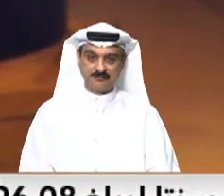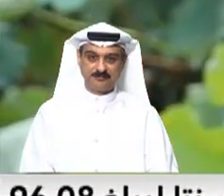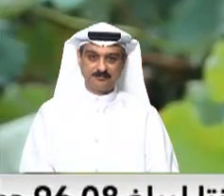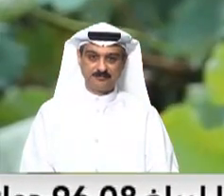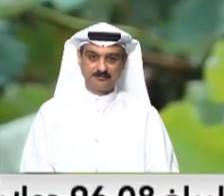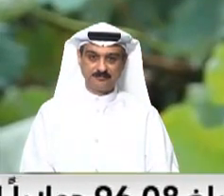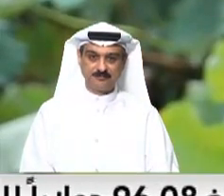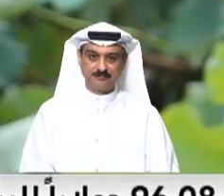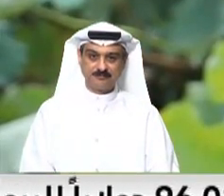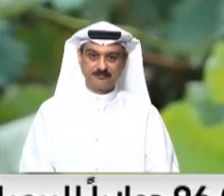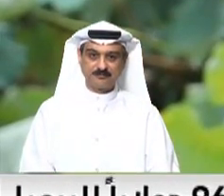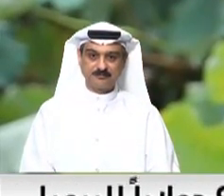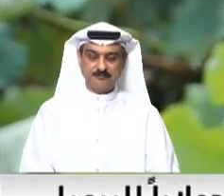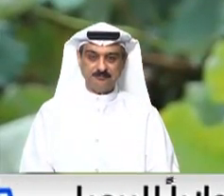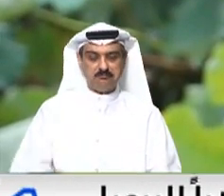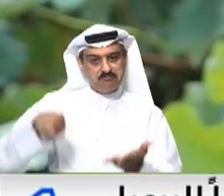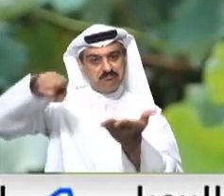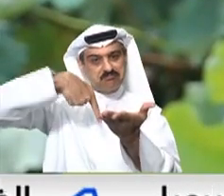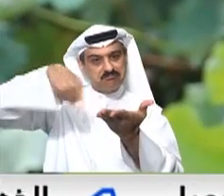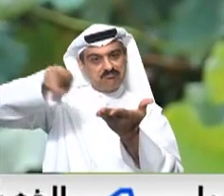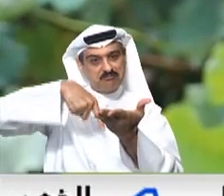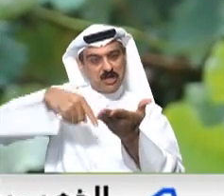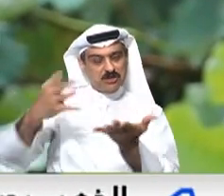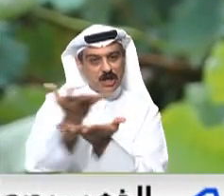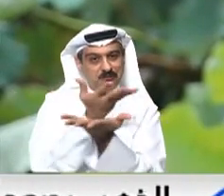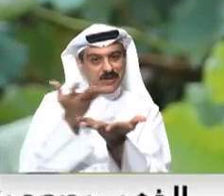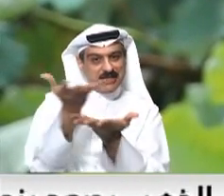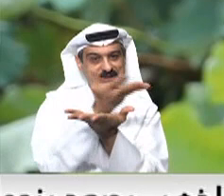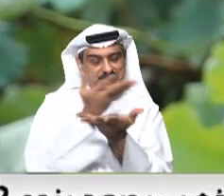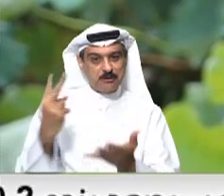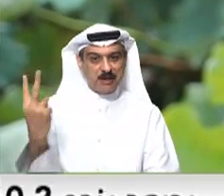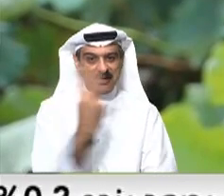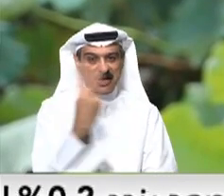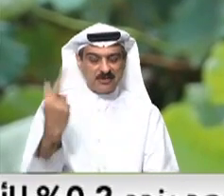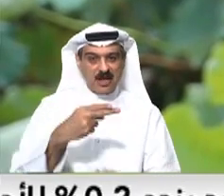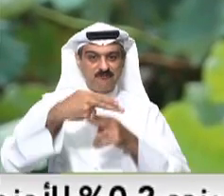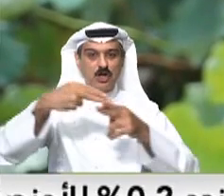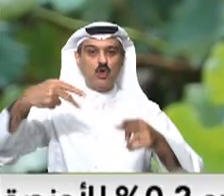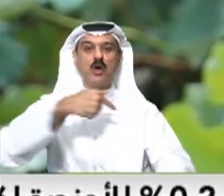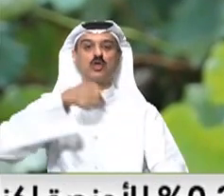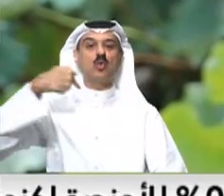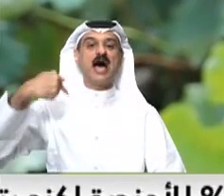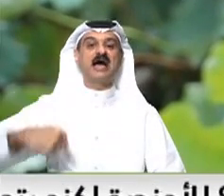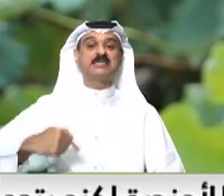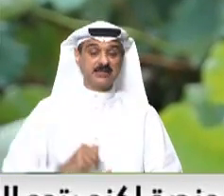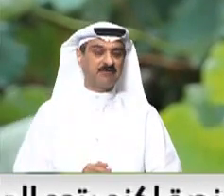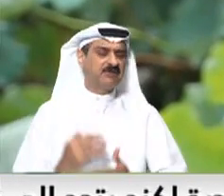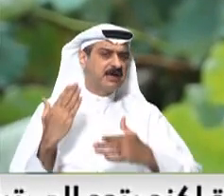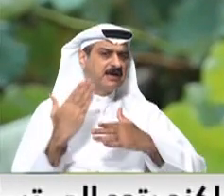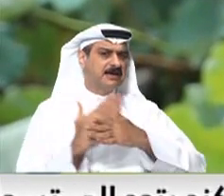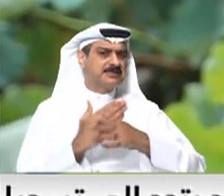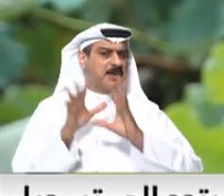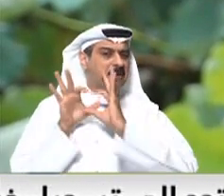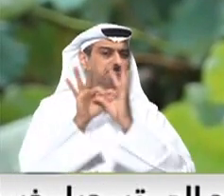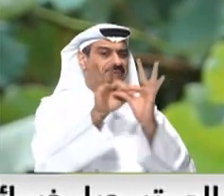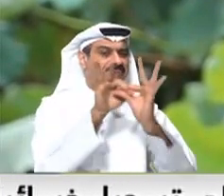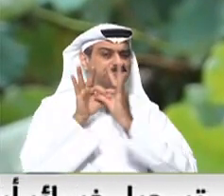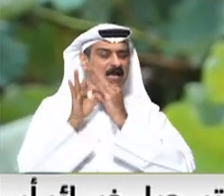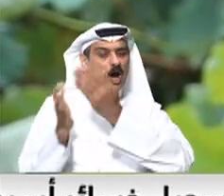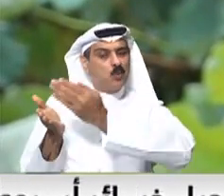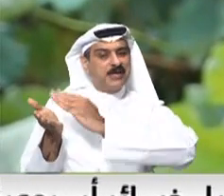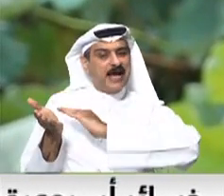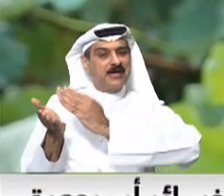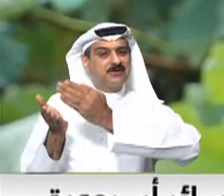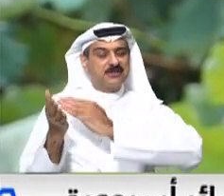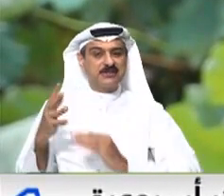الله. اتفاقيات واستثمارات شهدها الجانبين الكويتي والصيني يعكس التناغم الاقتصادي بين